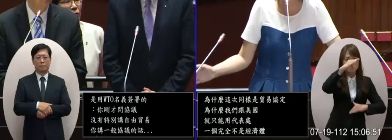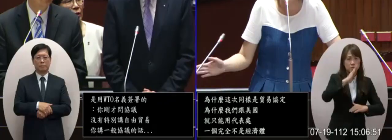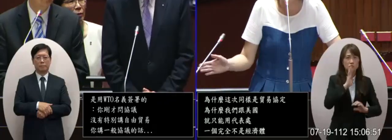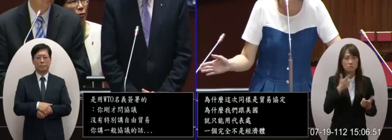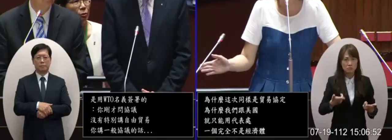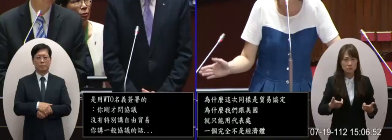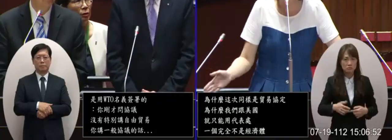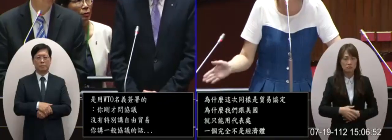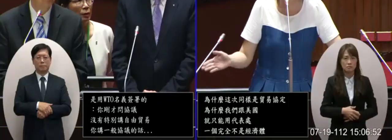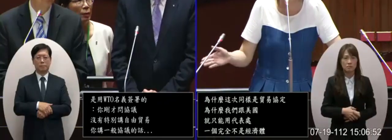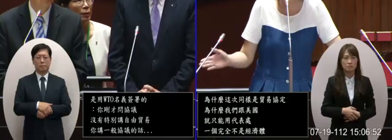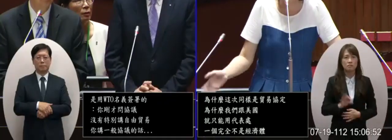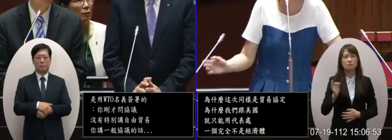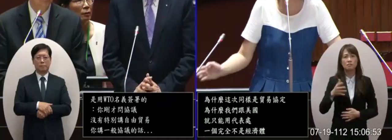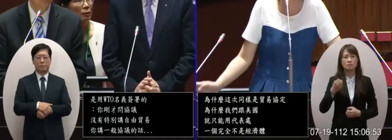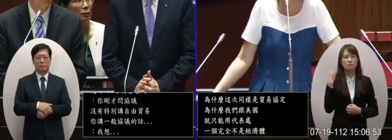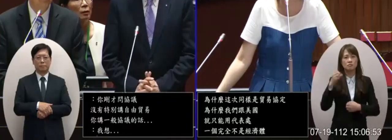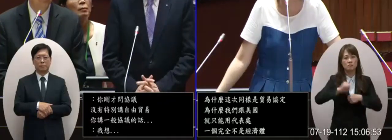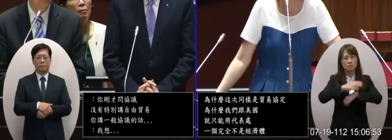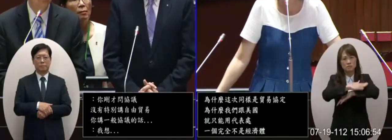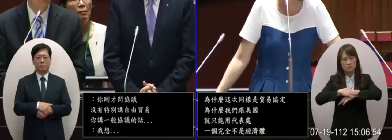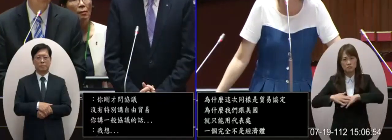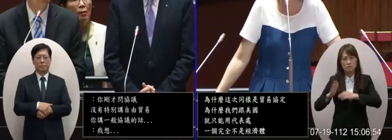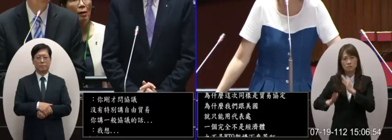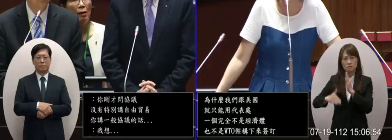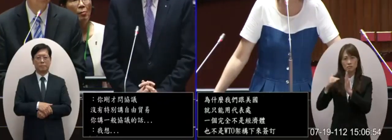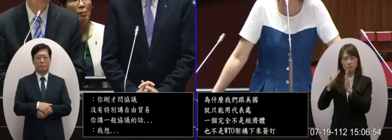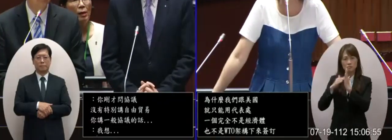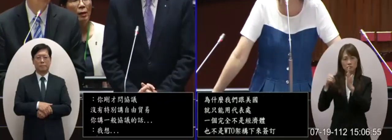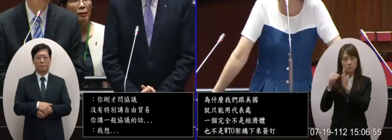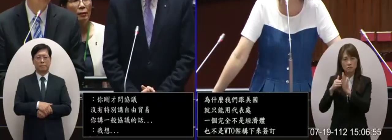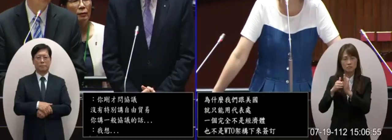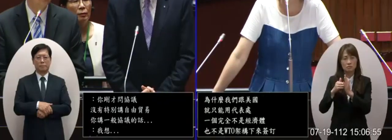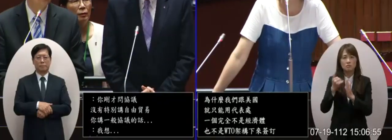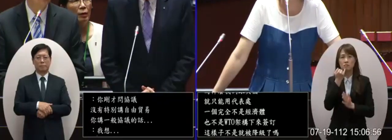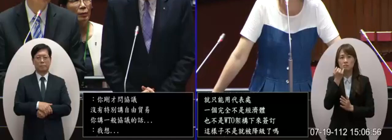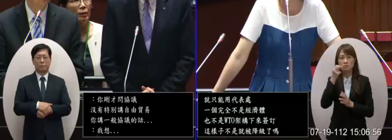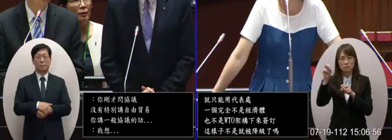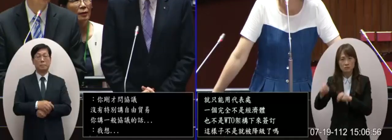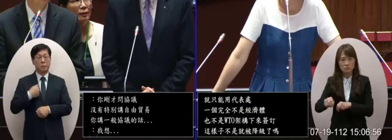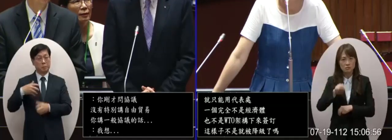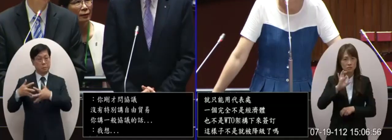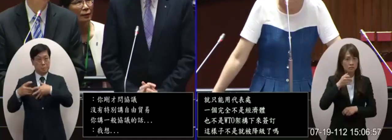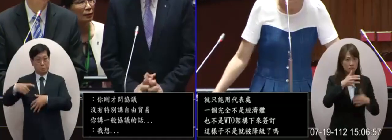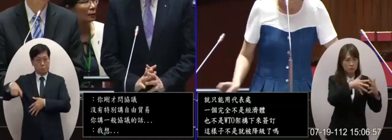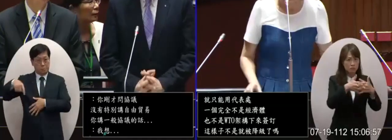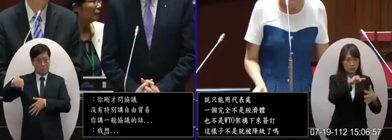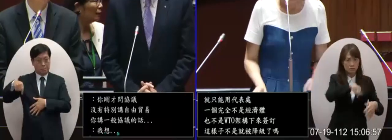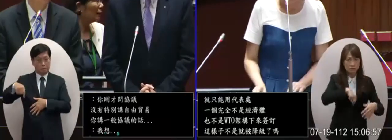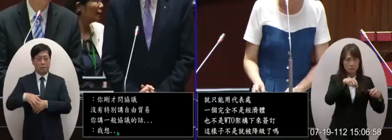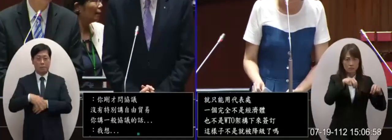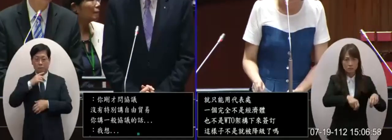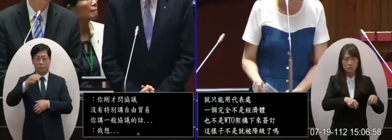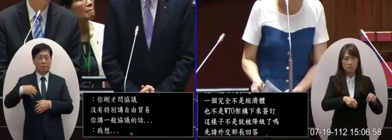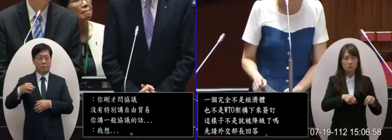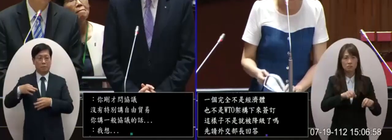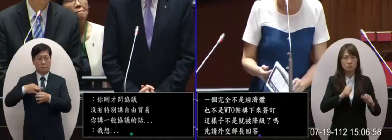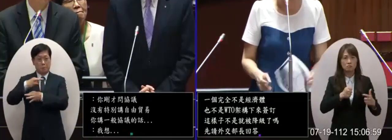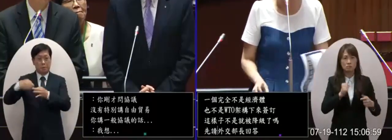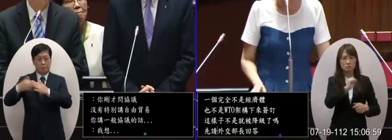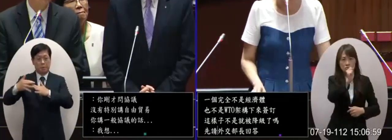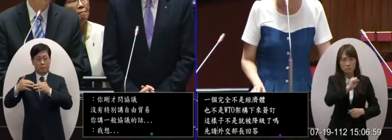为什么新加坡跟纽西兰可以，美国不可以？ 我们跟美国这个贸易协